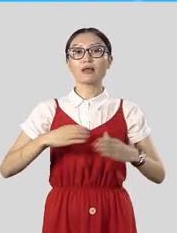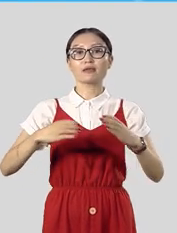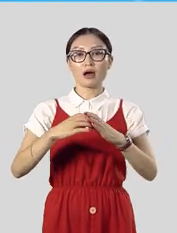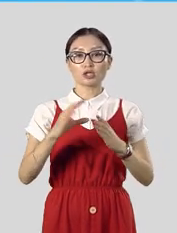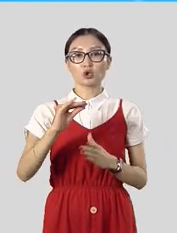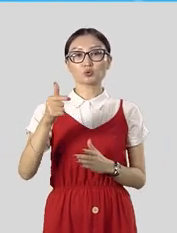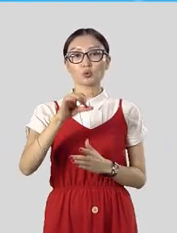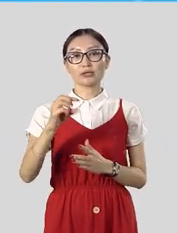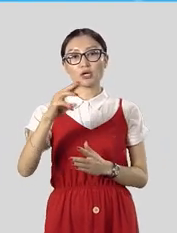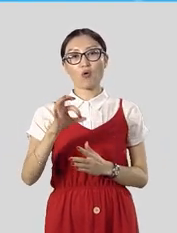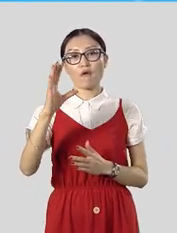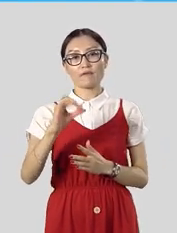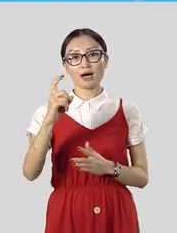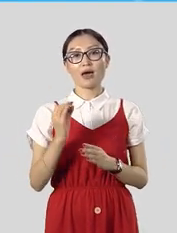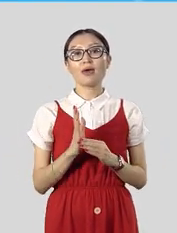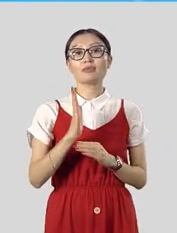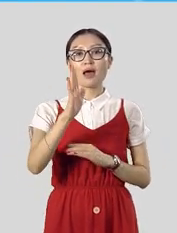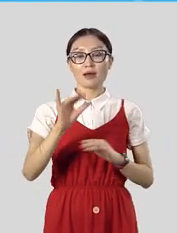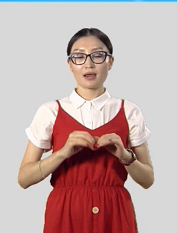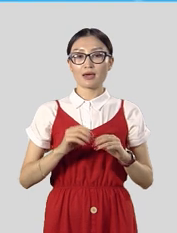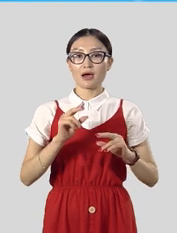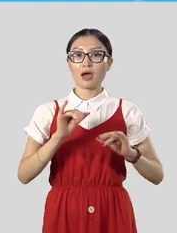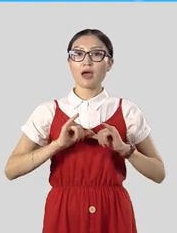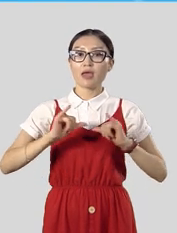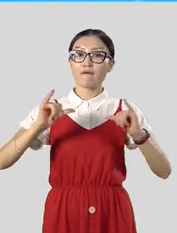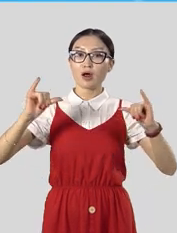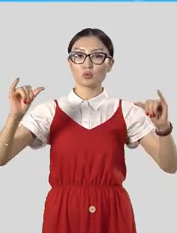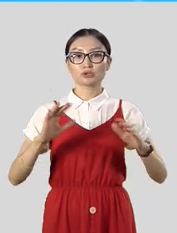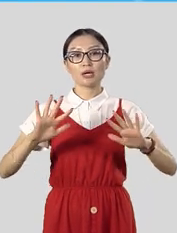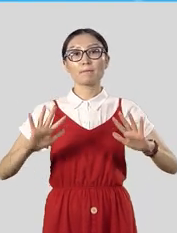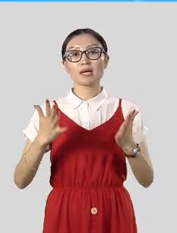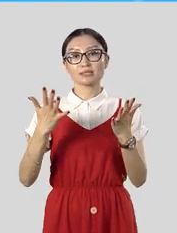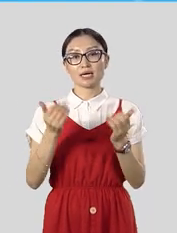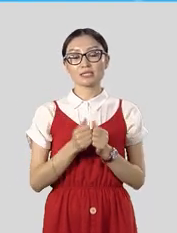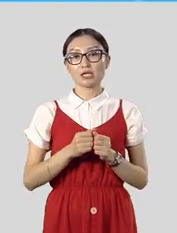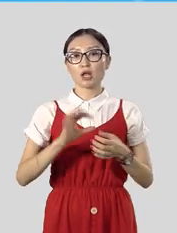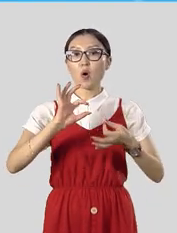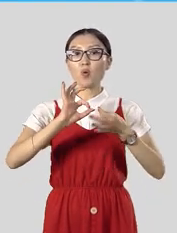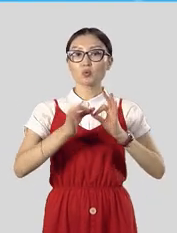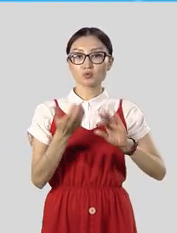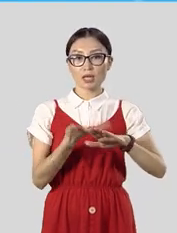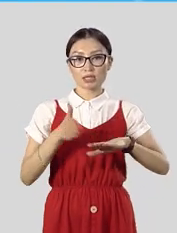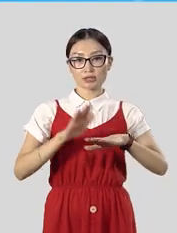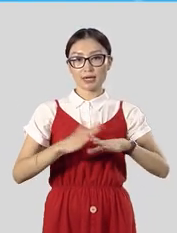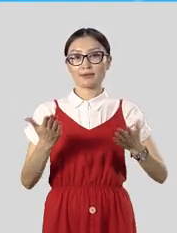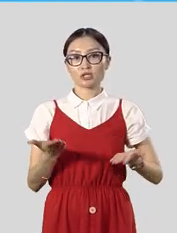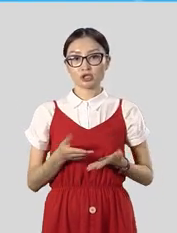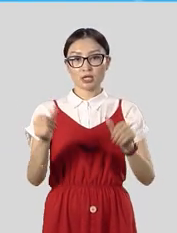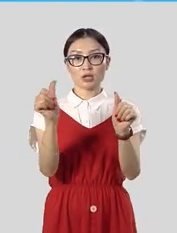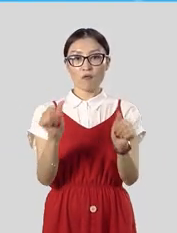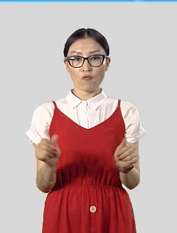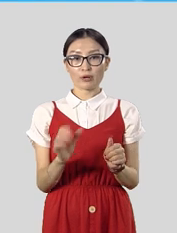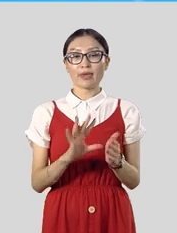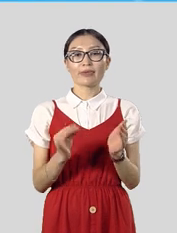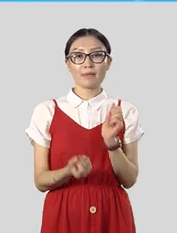жгутиковых. Далее в процессе эволюции происходило усложнение жизненных форм